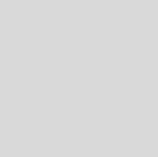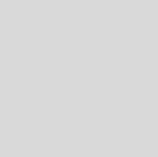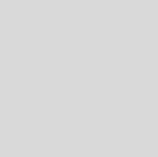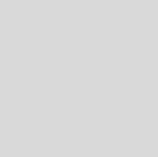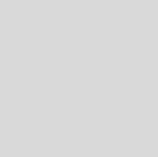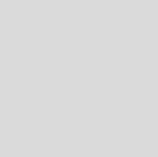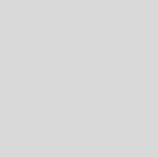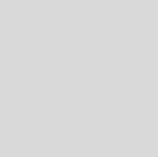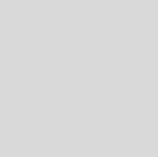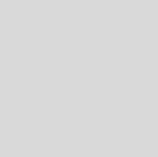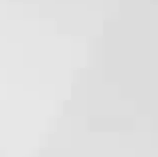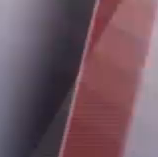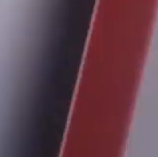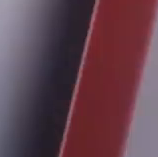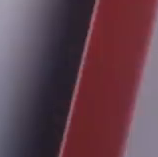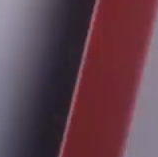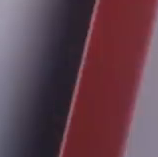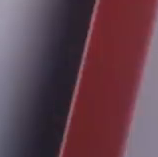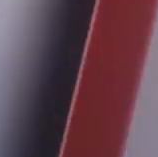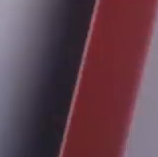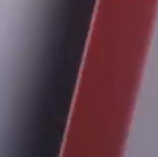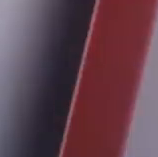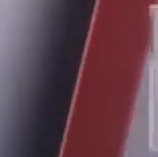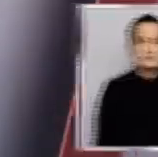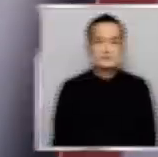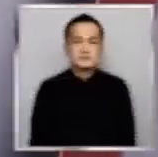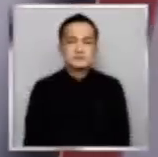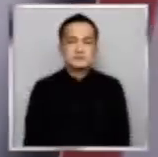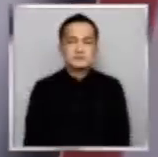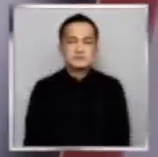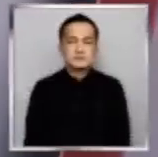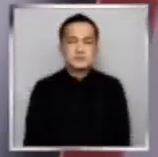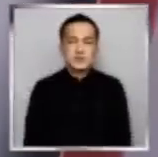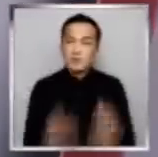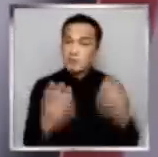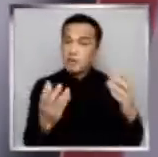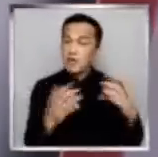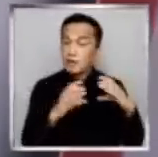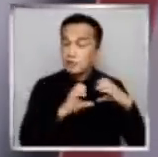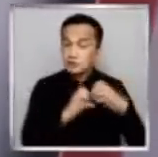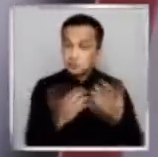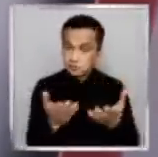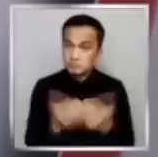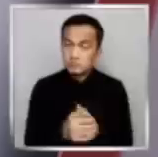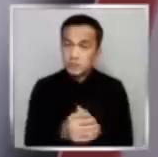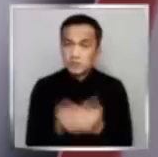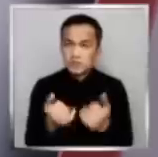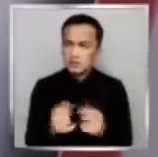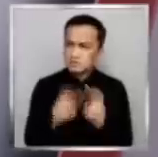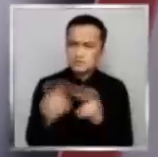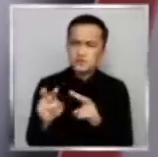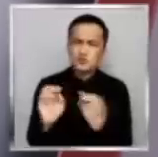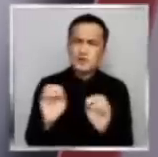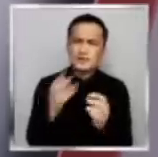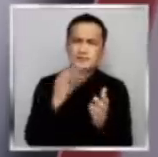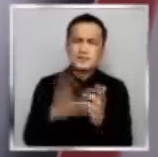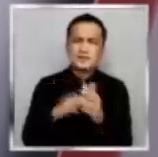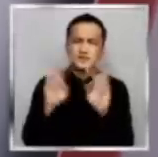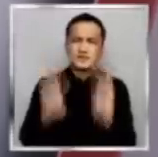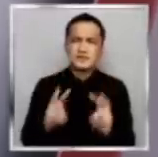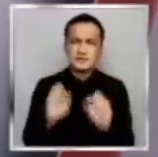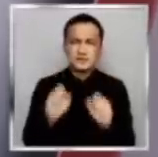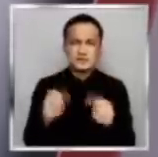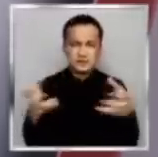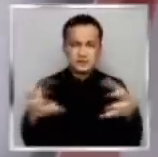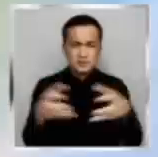ng GMA News. Mga kapuso, sa ngayon ay walang namamataang sama ng panahon na posibleng mabuo o pumasok sa Philippine